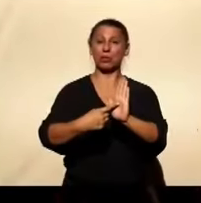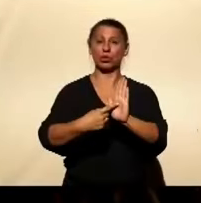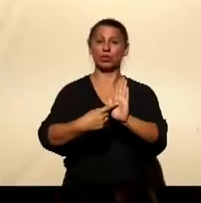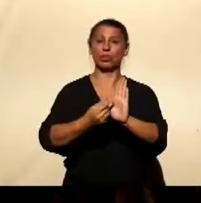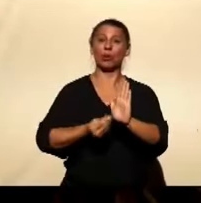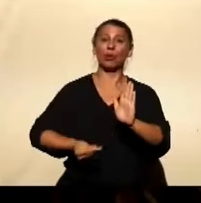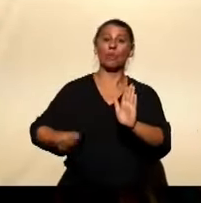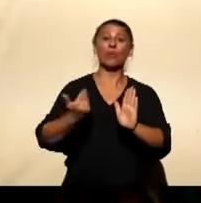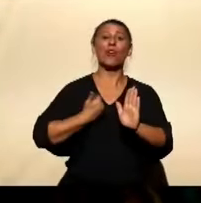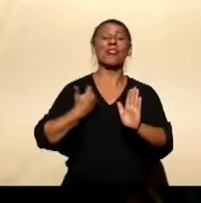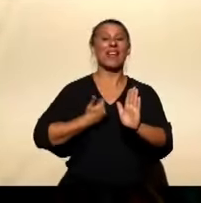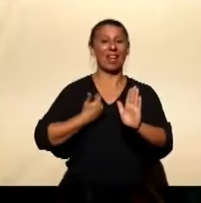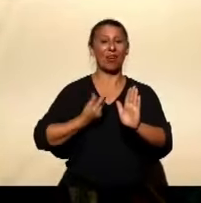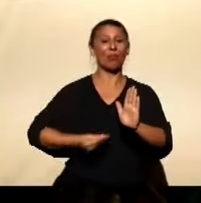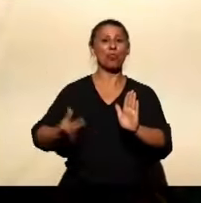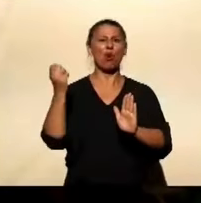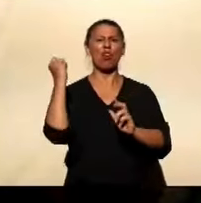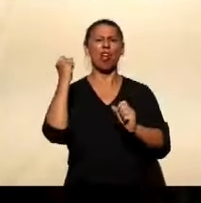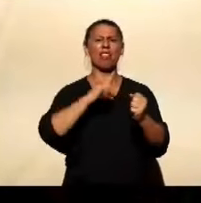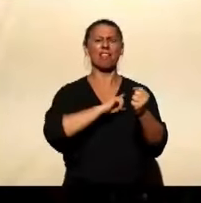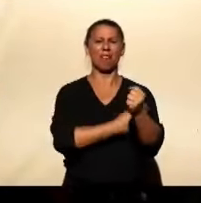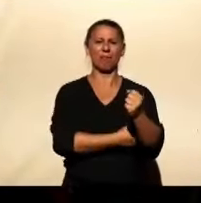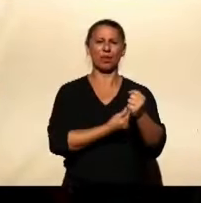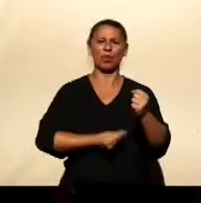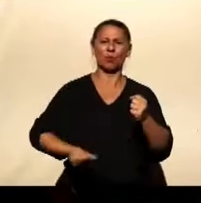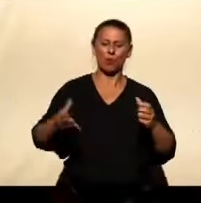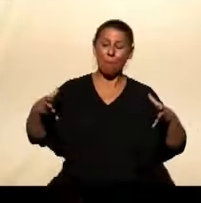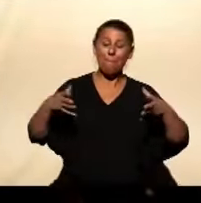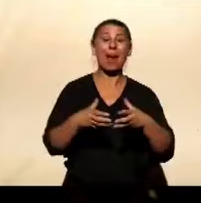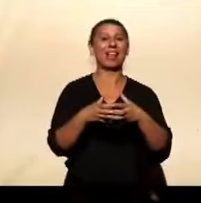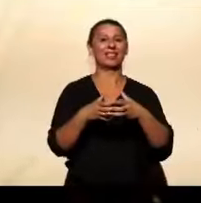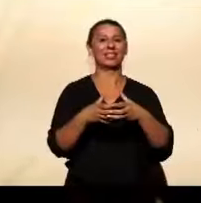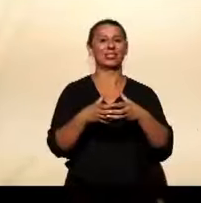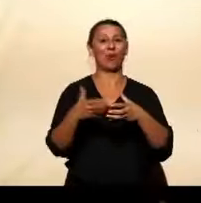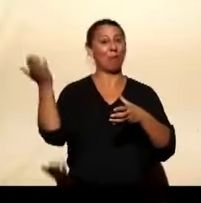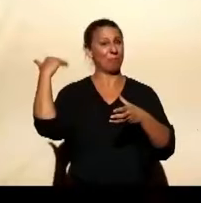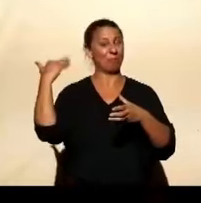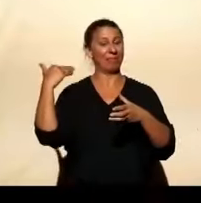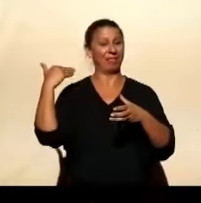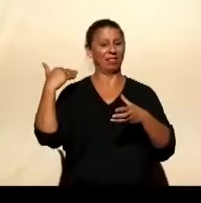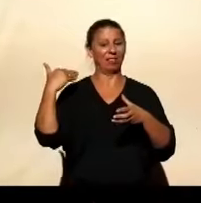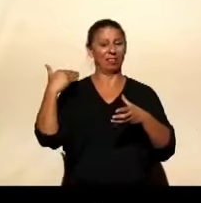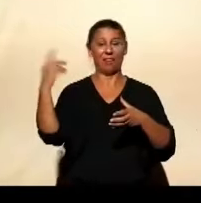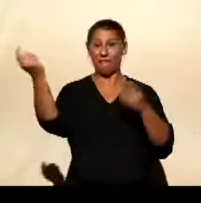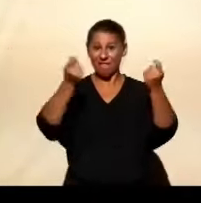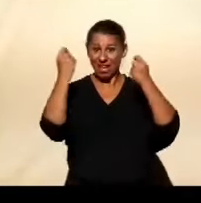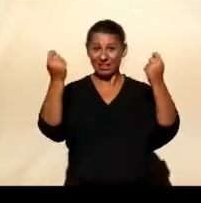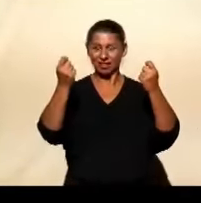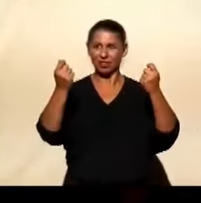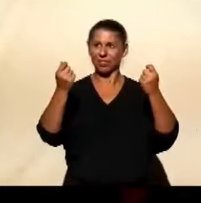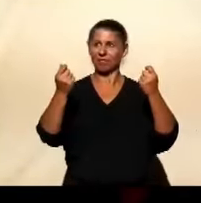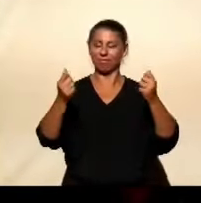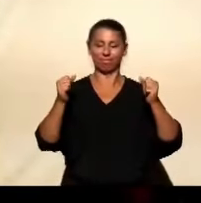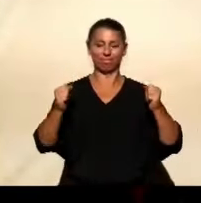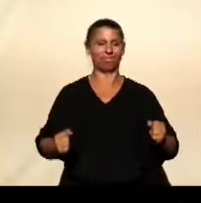πιο νέο, πιο δυναμικό, πιο μαζικό από ποτέ. Στέκεται στο ύψος των καιρών